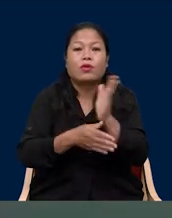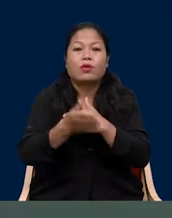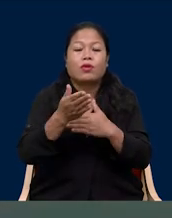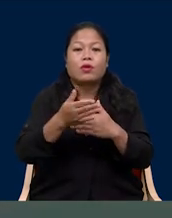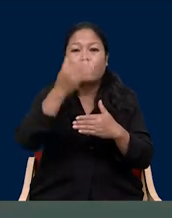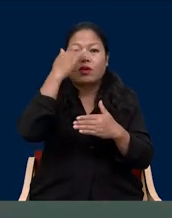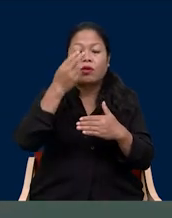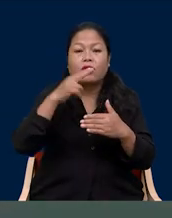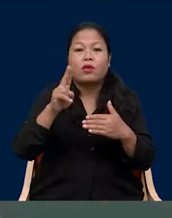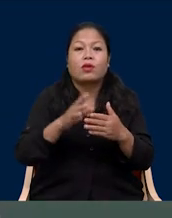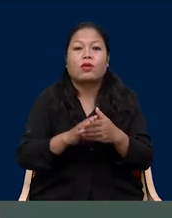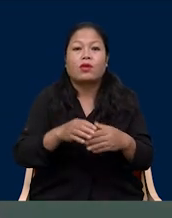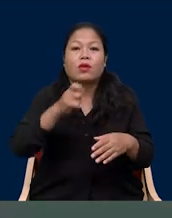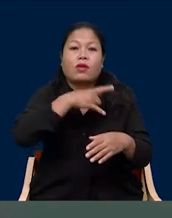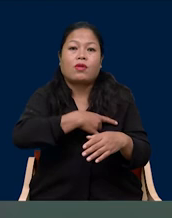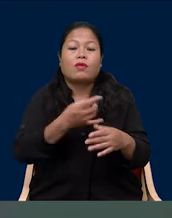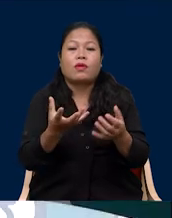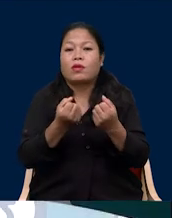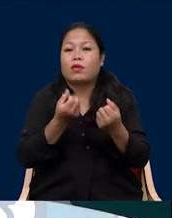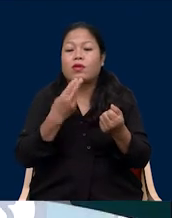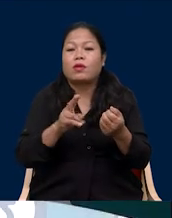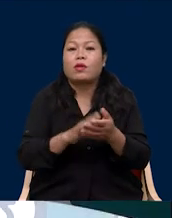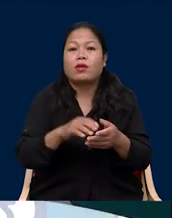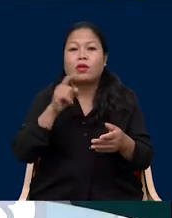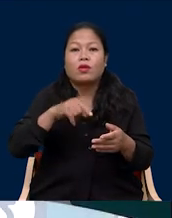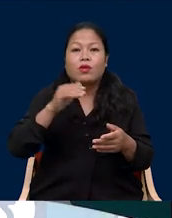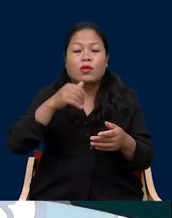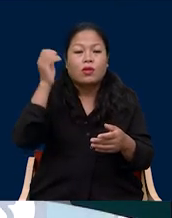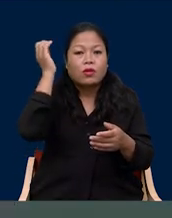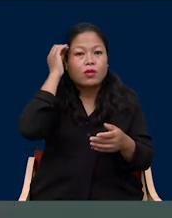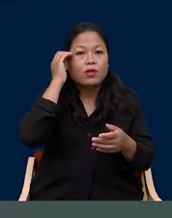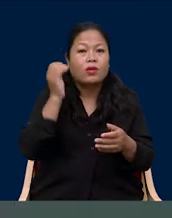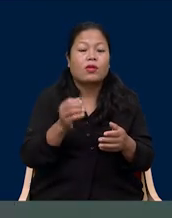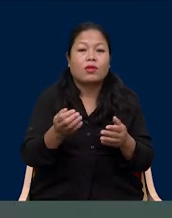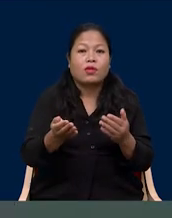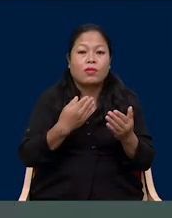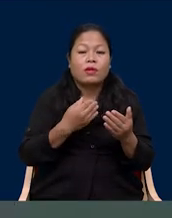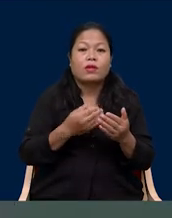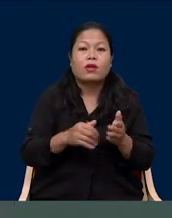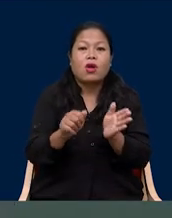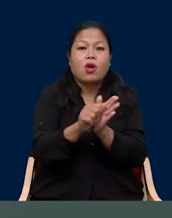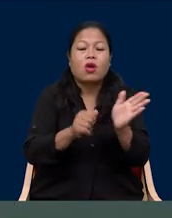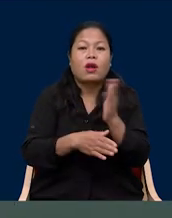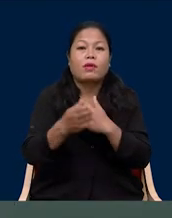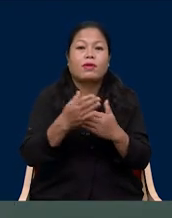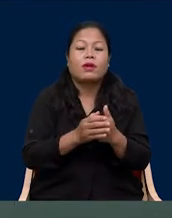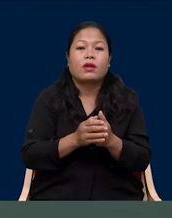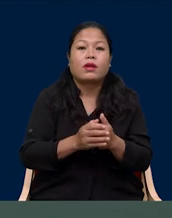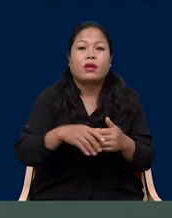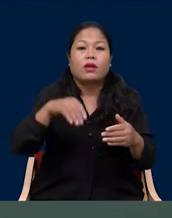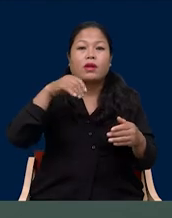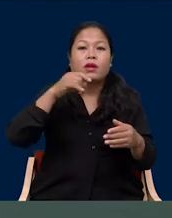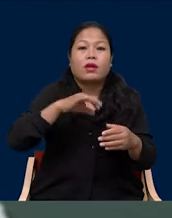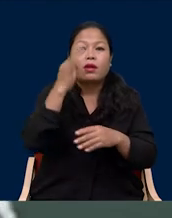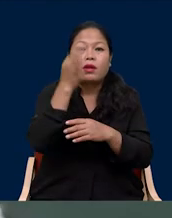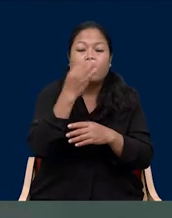धेरै के हुन्छ, अगाडि कसरी बढाउने प्रफिट कसरी जेनेरेट गर्ने त्यो हो। त्यो चाहिँ आई थिङ्क अब ब्याक ह्यान्डमा राखेर अगाडि